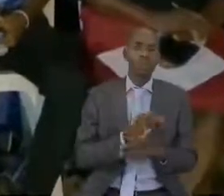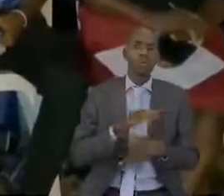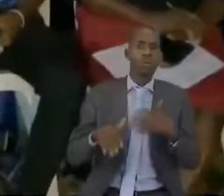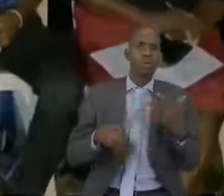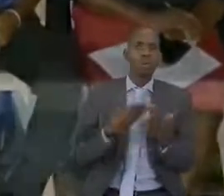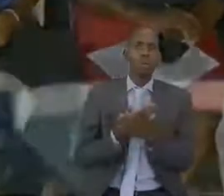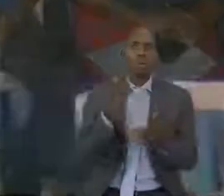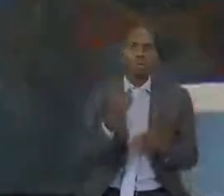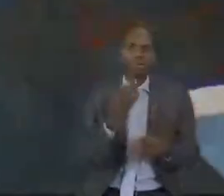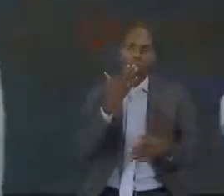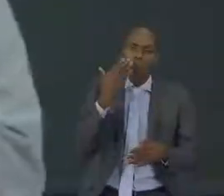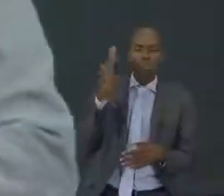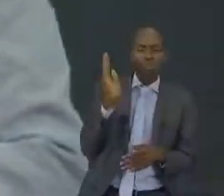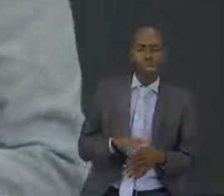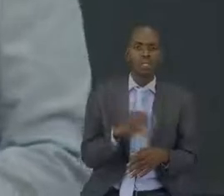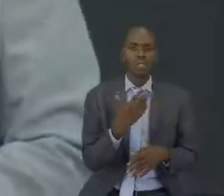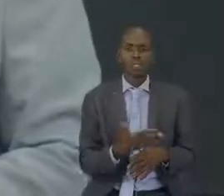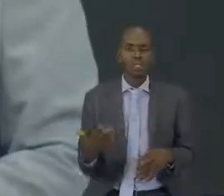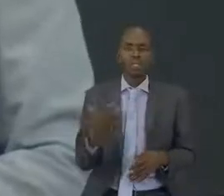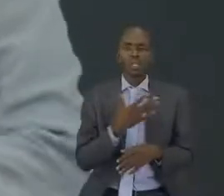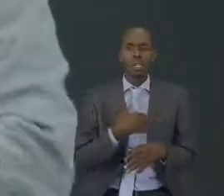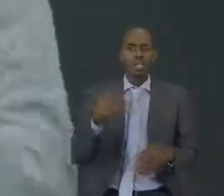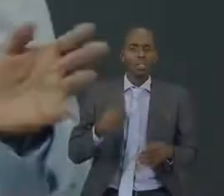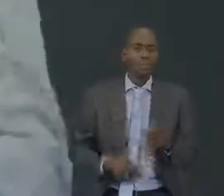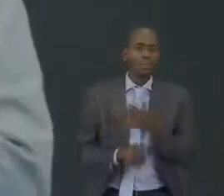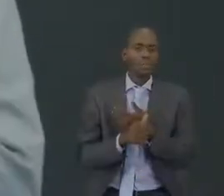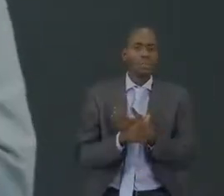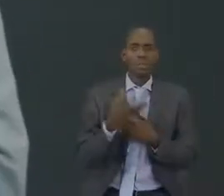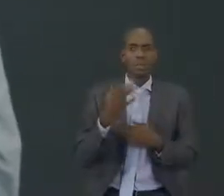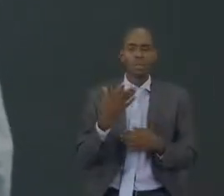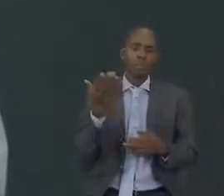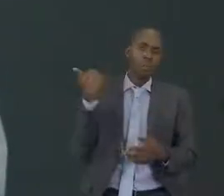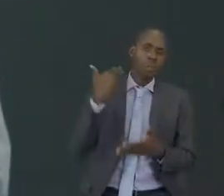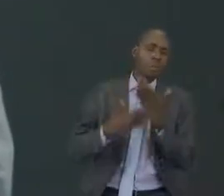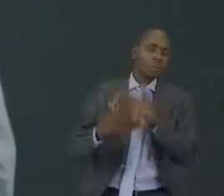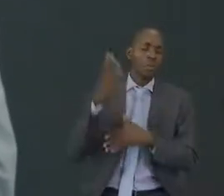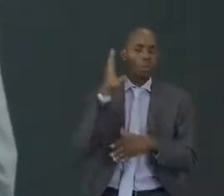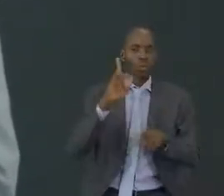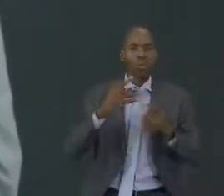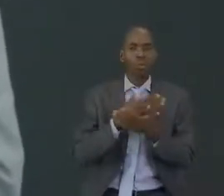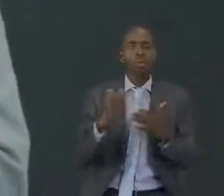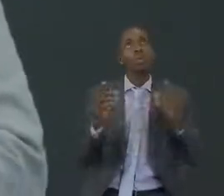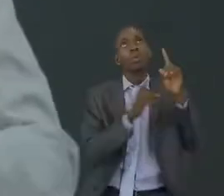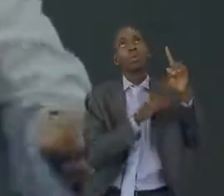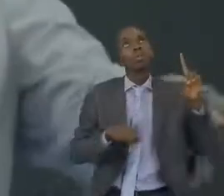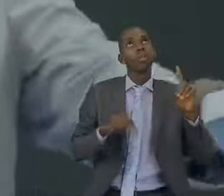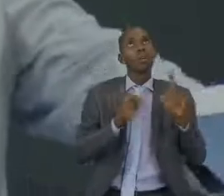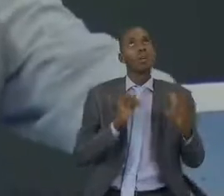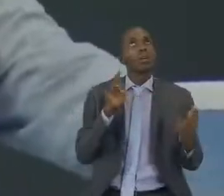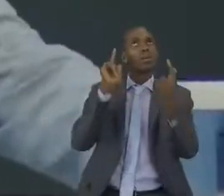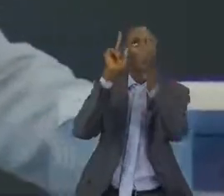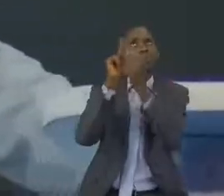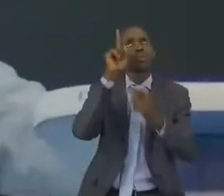mauvaises choses et les calamités du passé, que tout disparaisse. Seigneur, je viens. Et comme tu